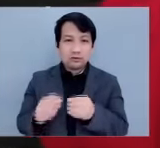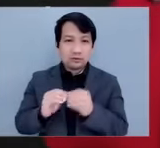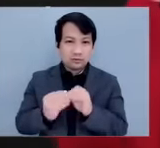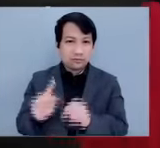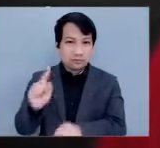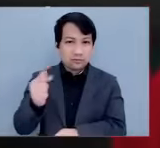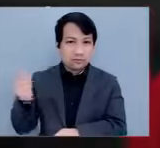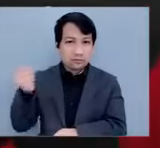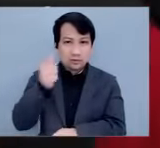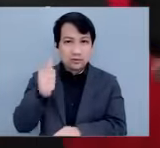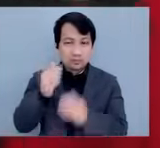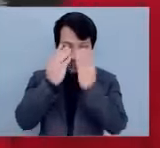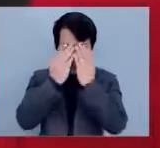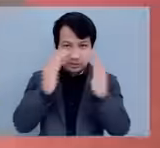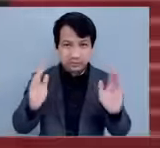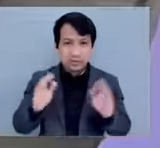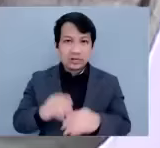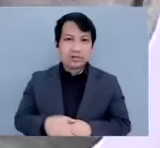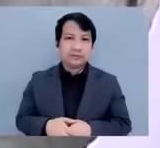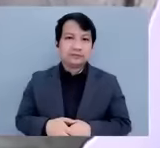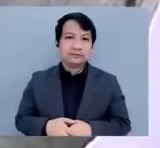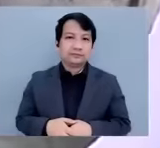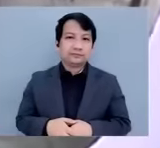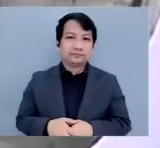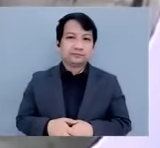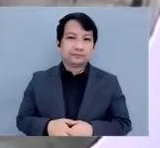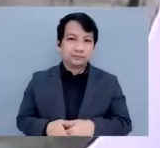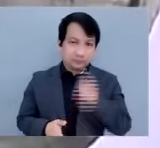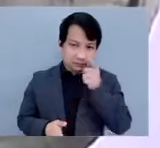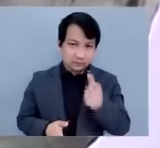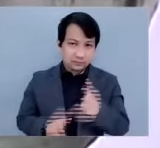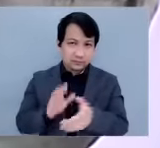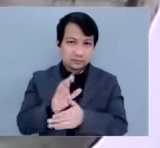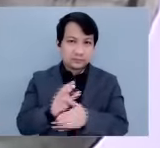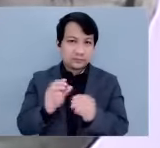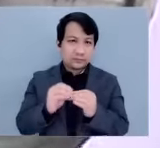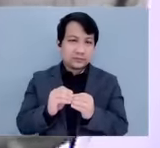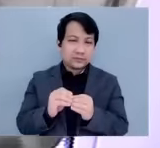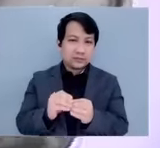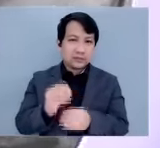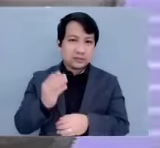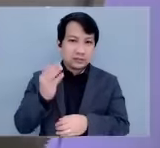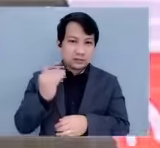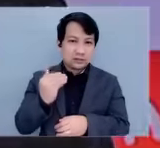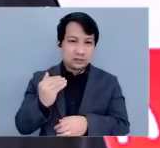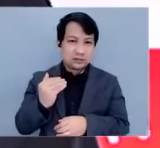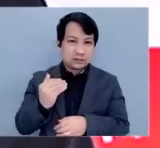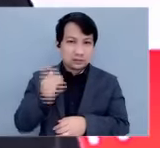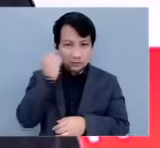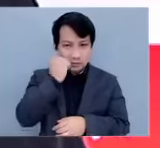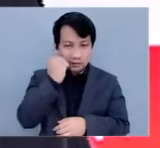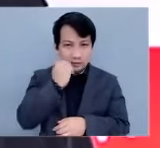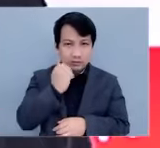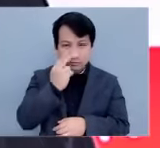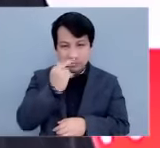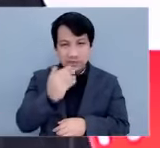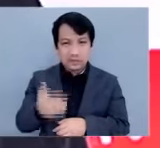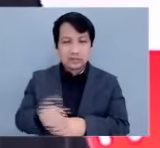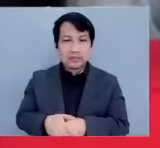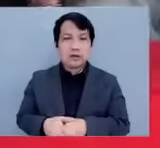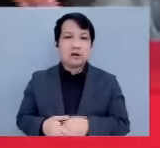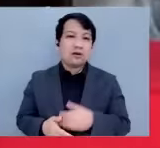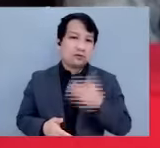show na It Bulaga. And I'm really looking forward to it and it's something that, you know, I'd always make jokes. At kahit